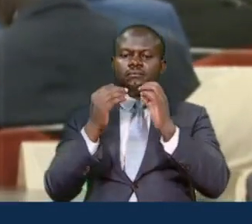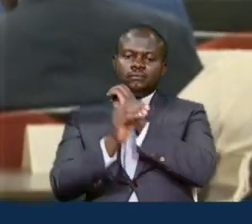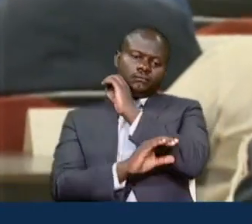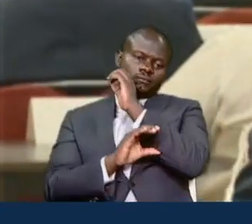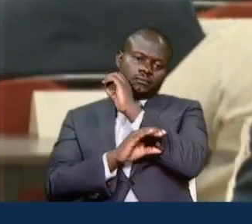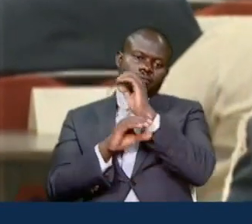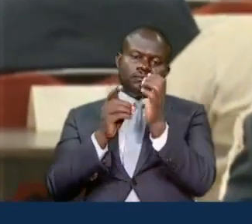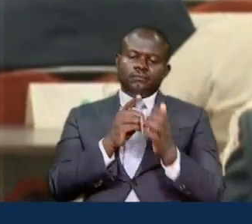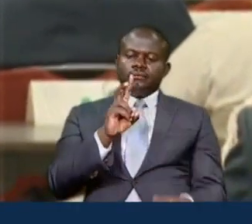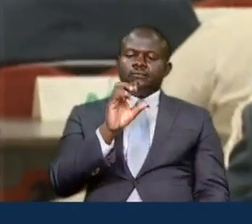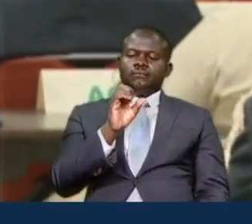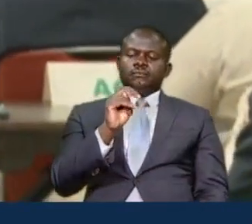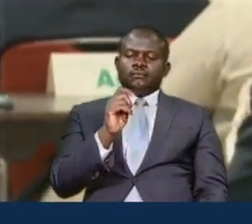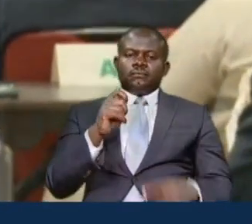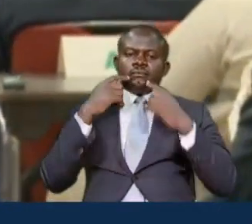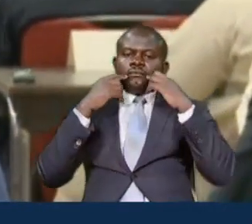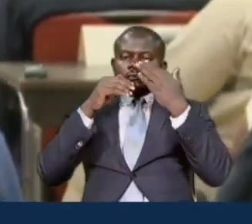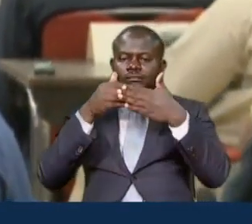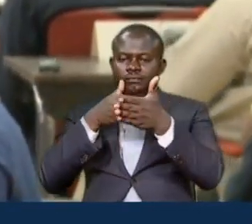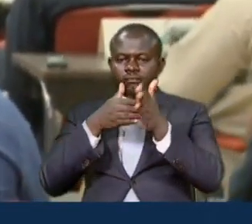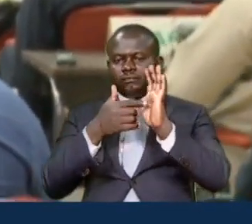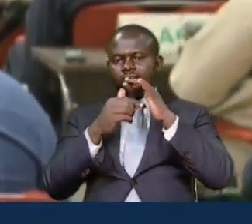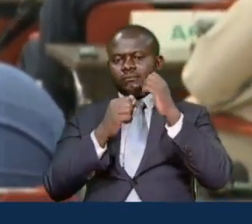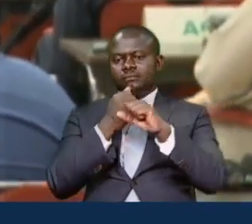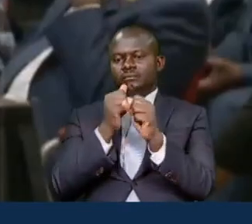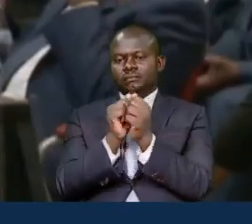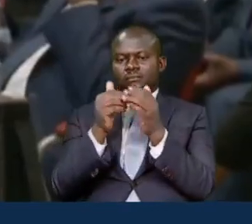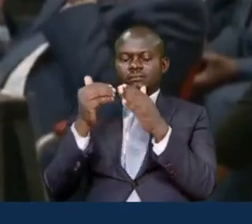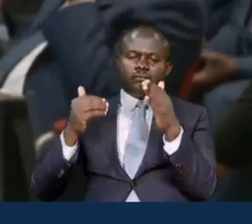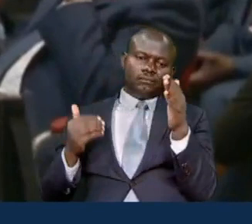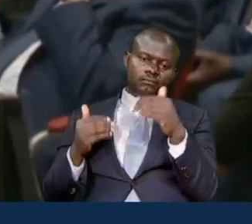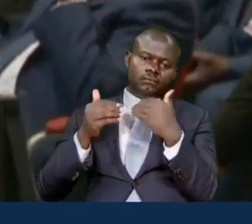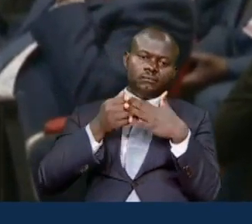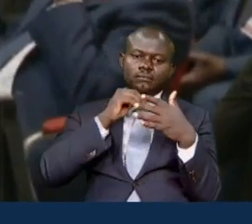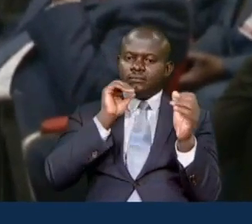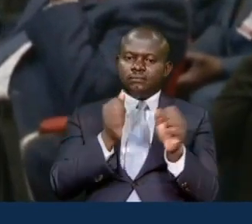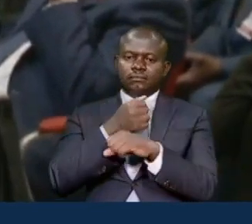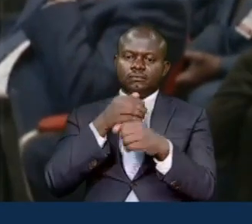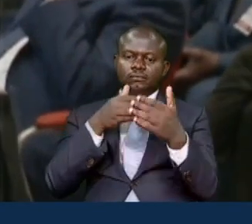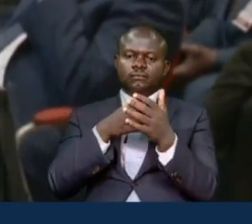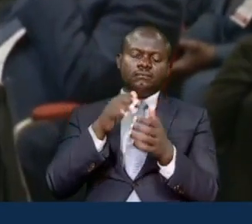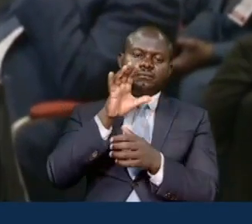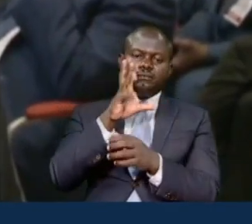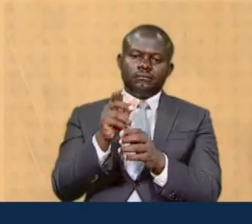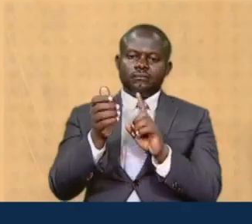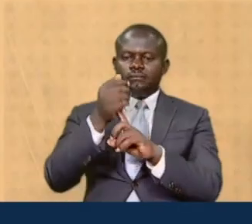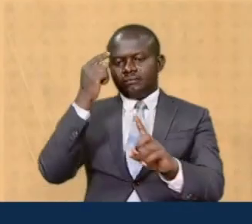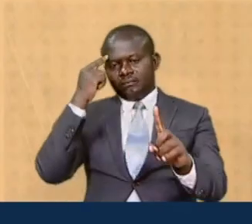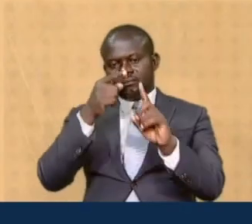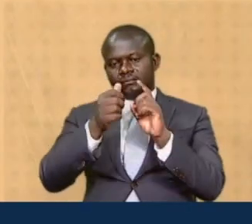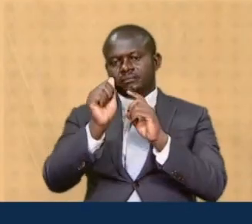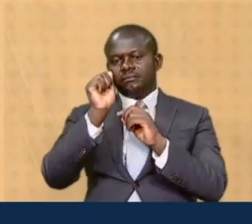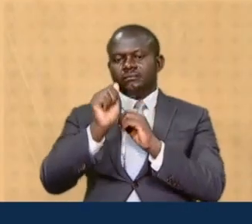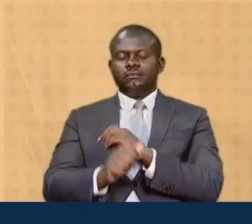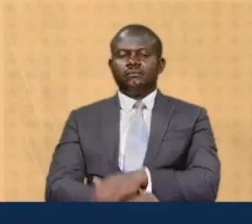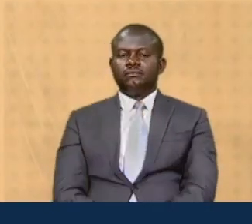n'ubutwerane Dr. Vincent Biruta avuga ko inzitizi zagaragaye imyaka 10 yabanje uru rugendo zitazigera zikumira uyu mugabane kugera ku nzozi zawo. We wanted to stress